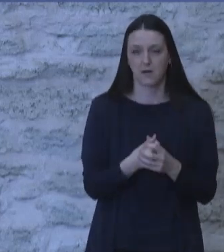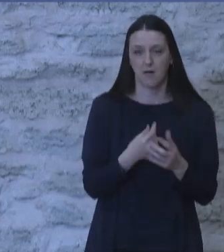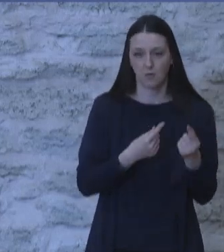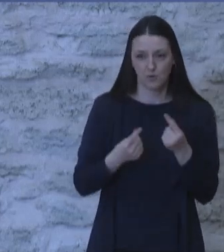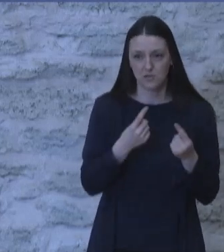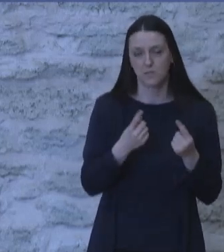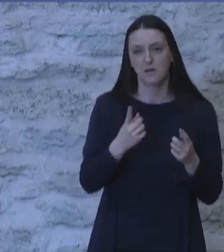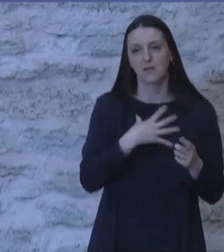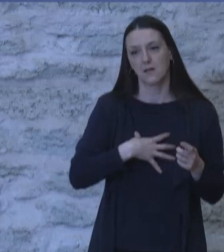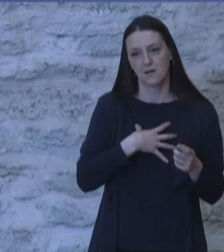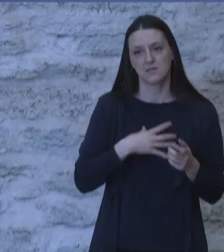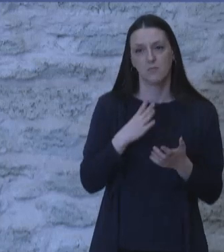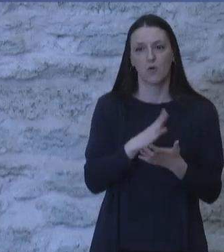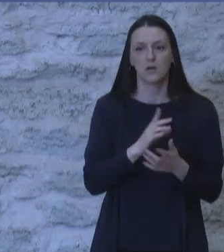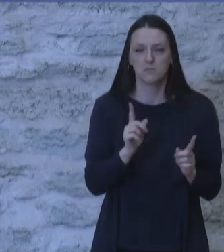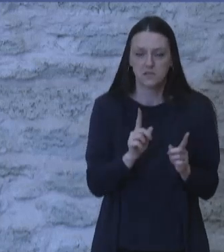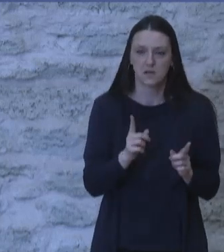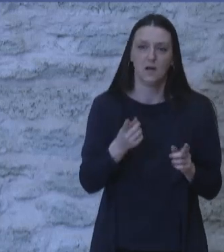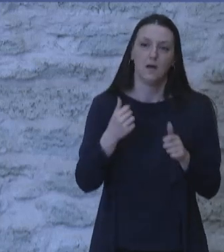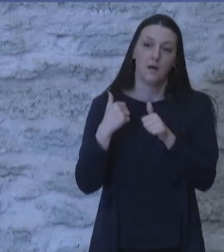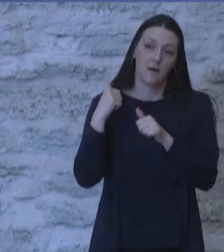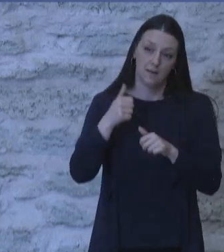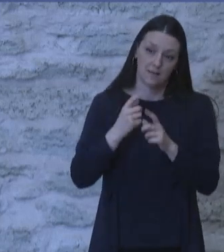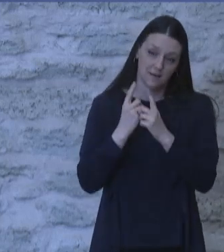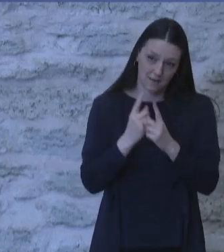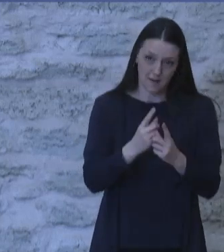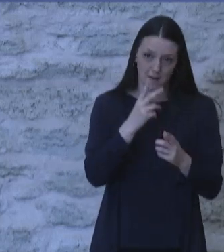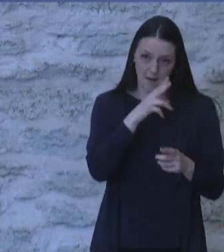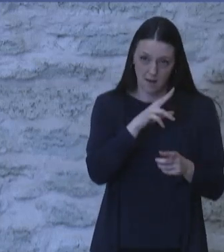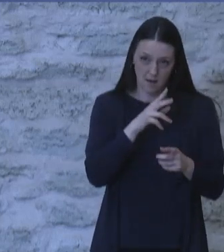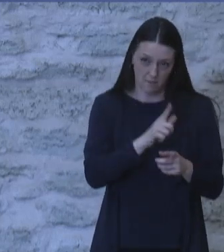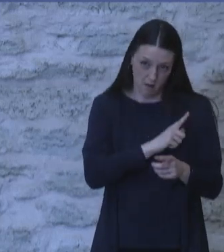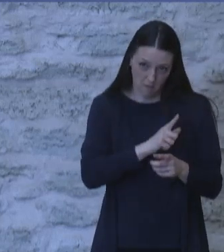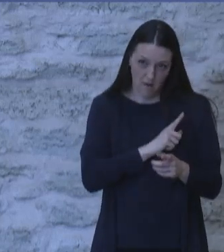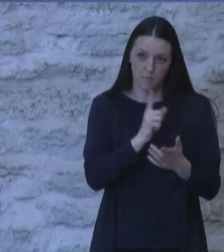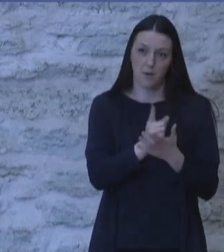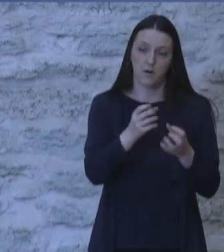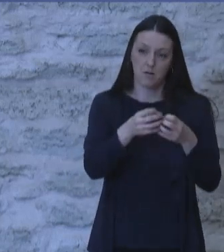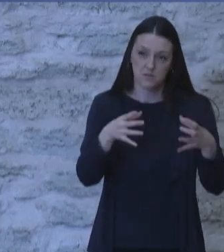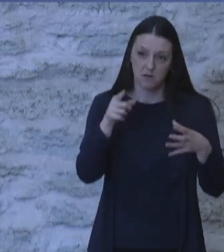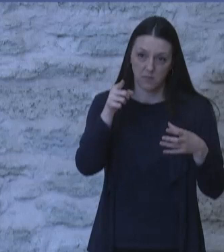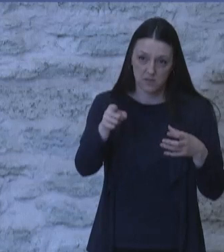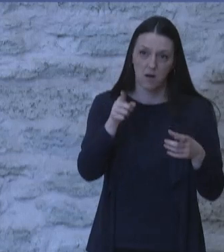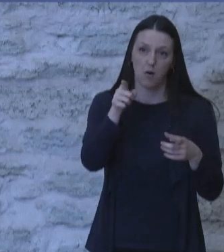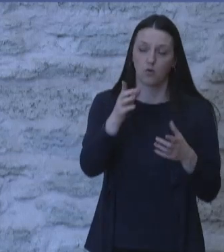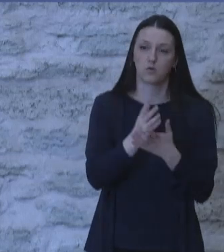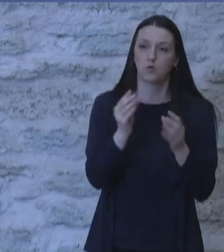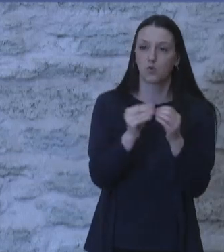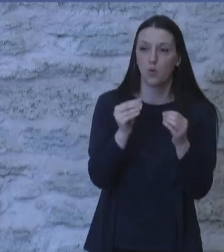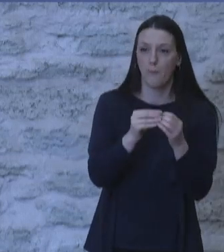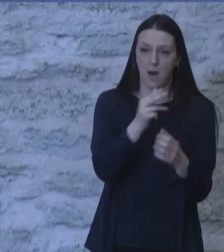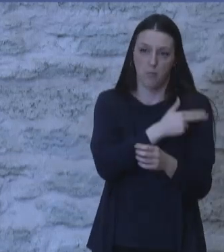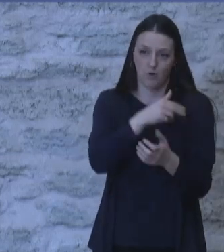jätkuvalt, et ka järelevalve oleks just siseturvalisuse mõttes, et seal on kümme politsei brigaadi, et